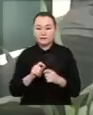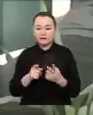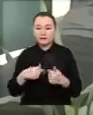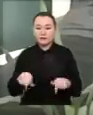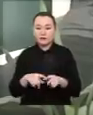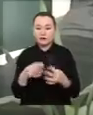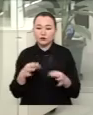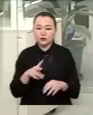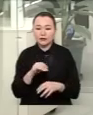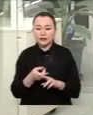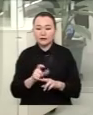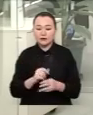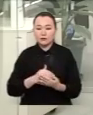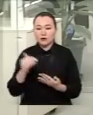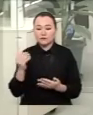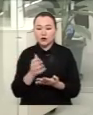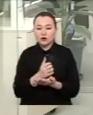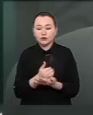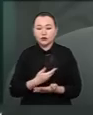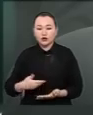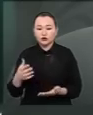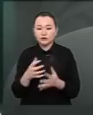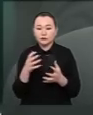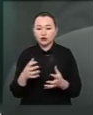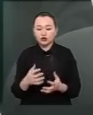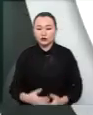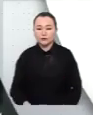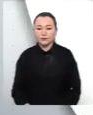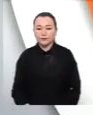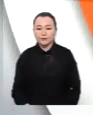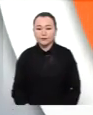И позволит ли это повысить доходность наших сбережений?